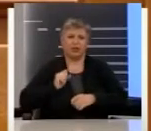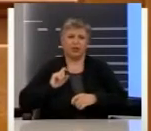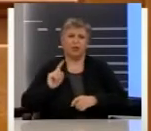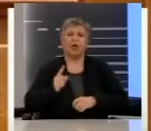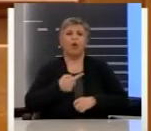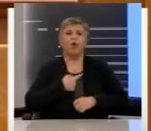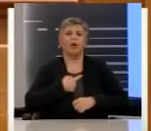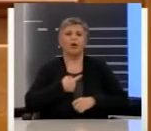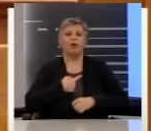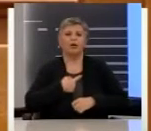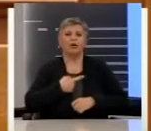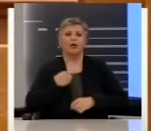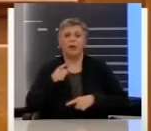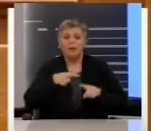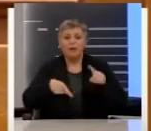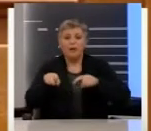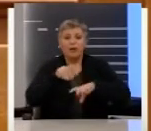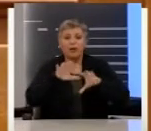Θέλω να ελπίζω